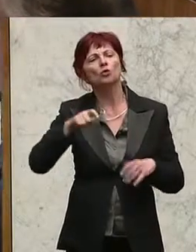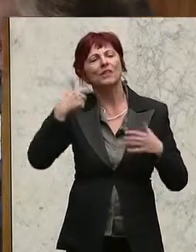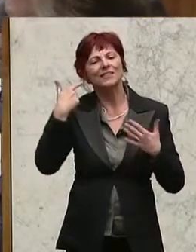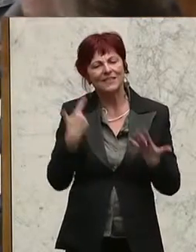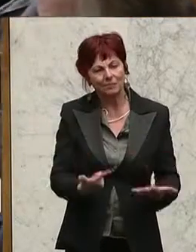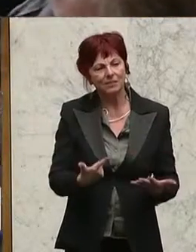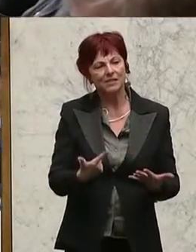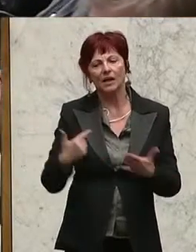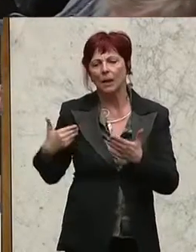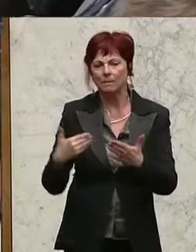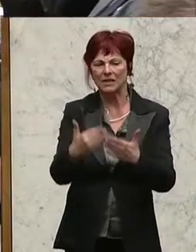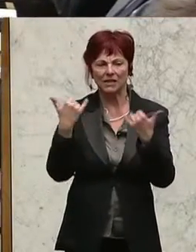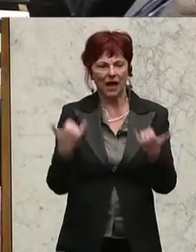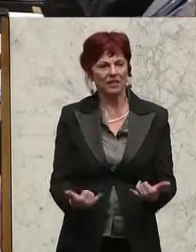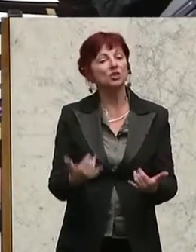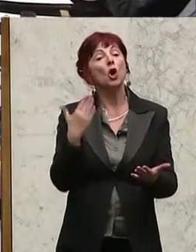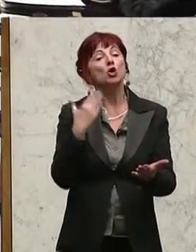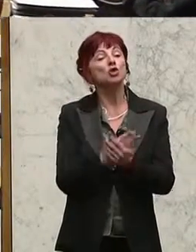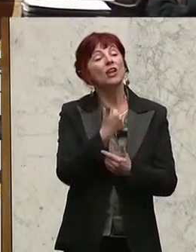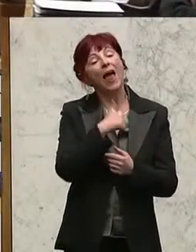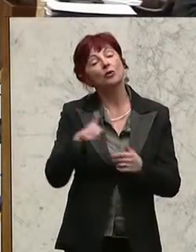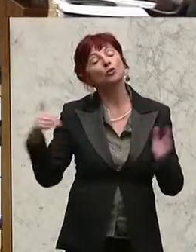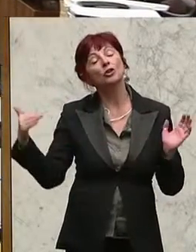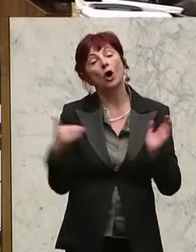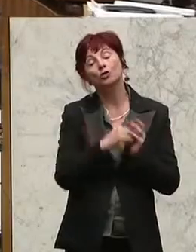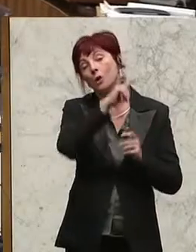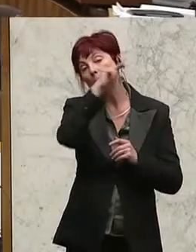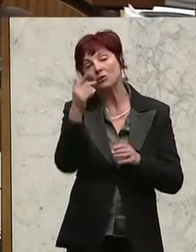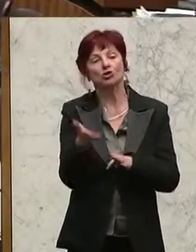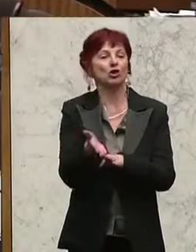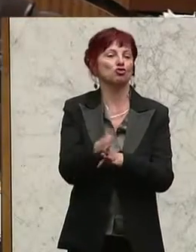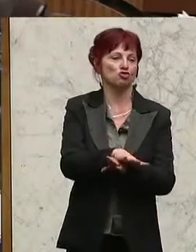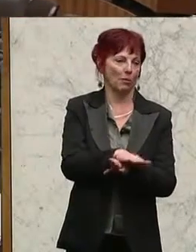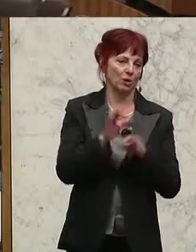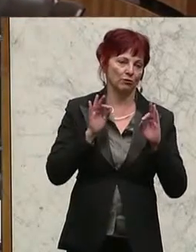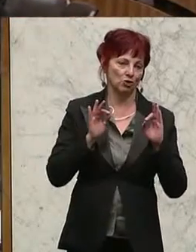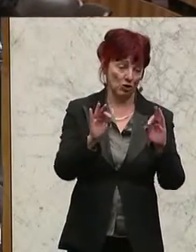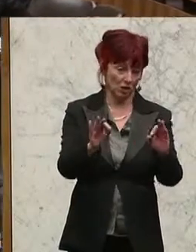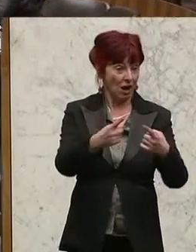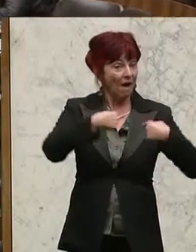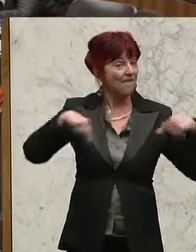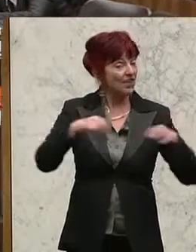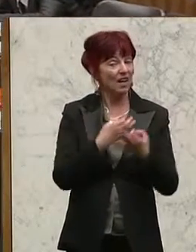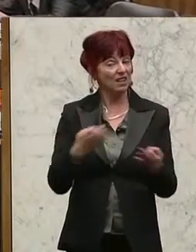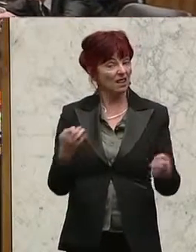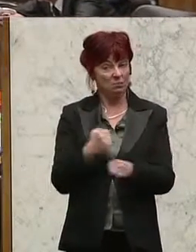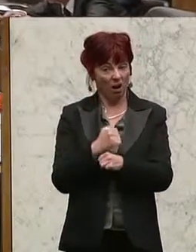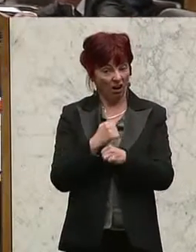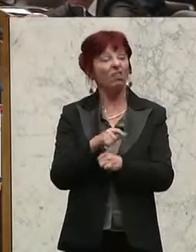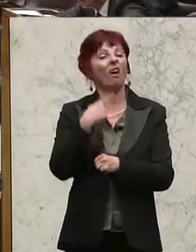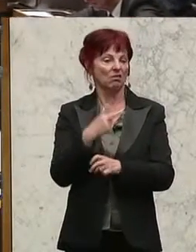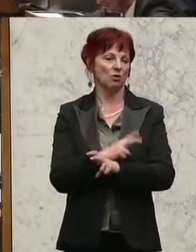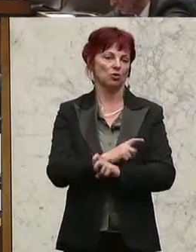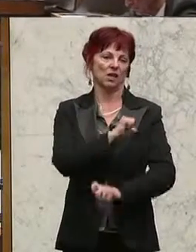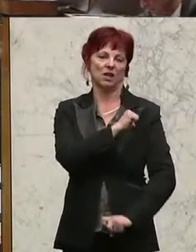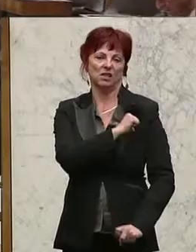Menschenleben in Österreich auf der Straße verloren haben, da nichts machen, dann sind wir auch als Österreich wieder selbst schuld. Sie sind, Herr